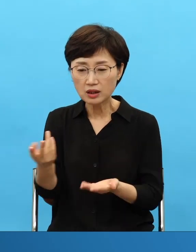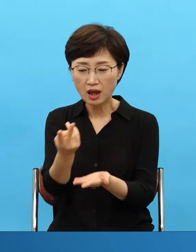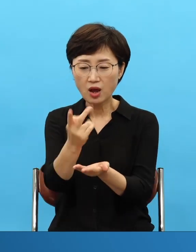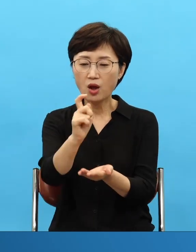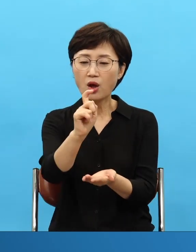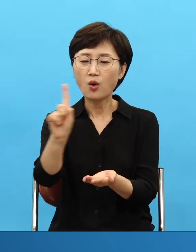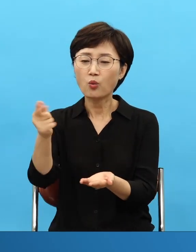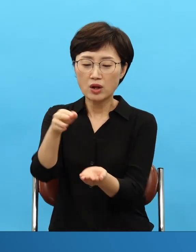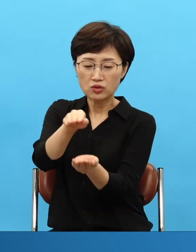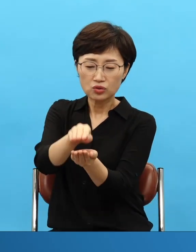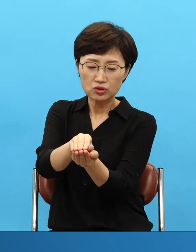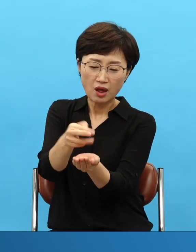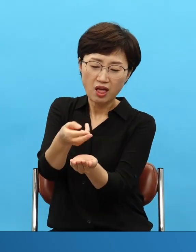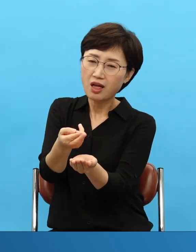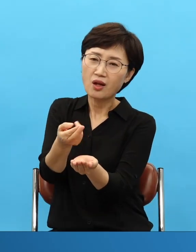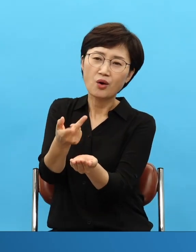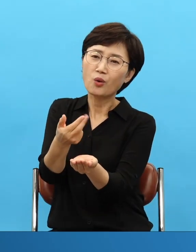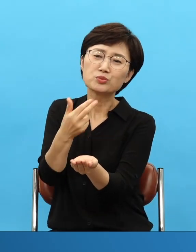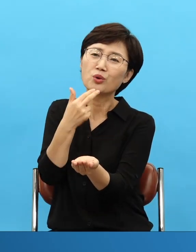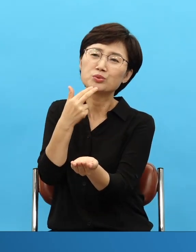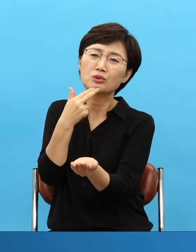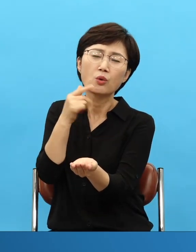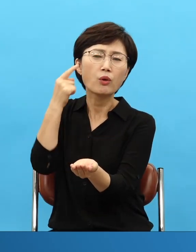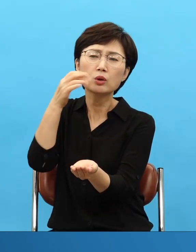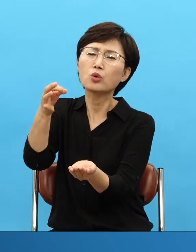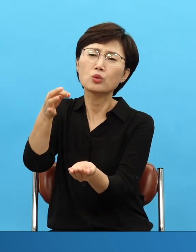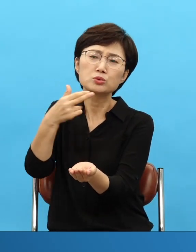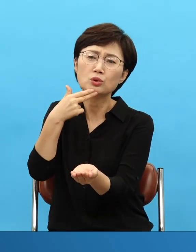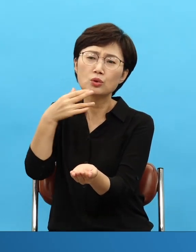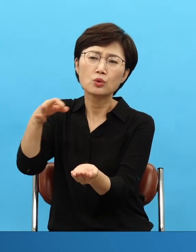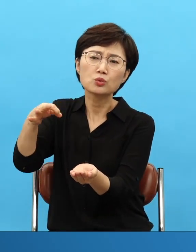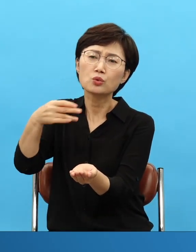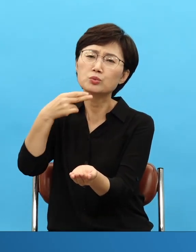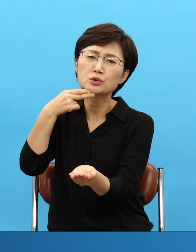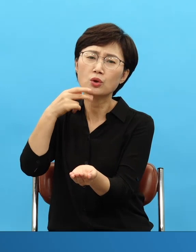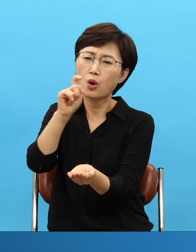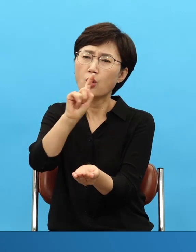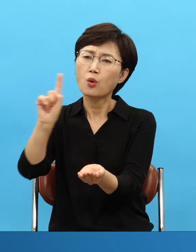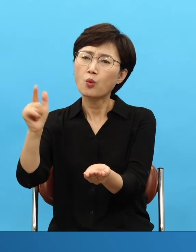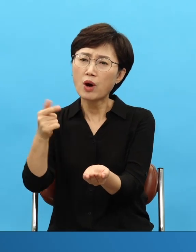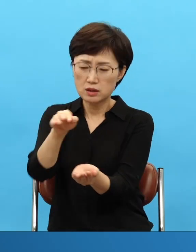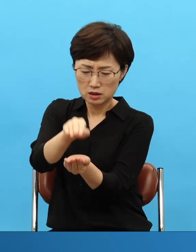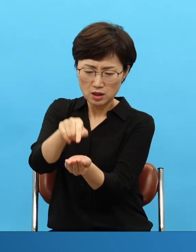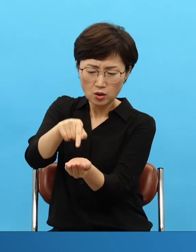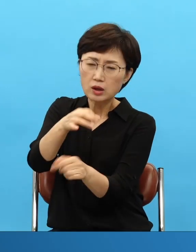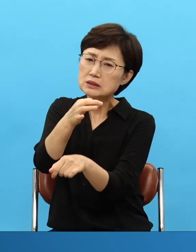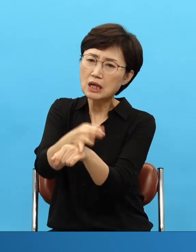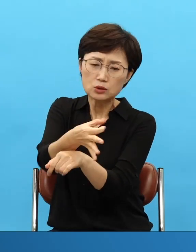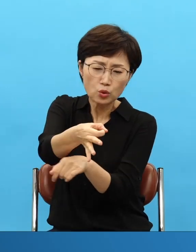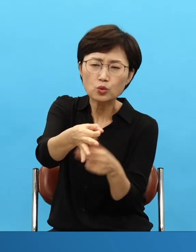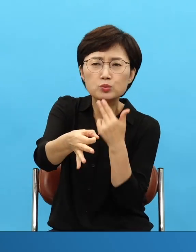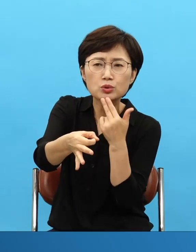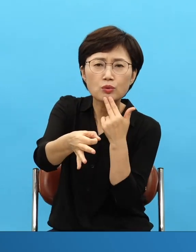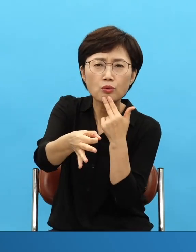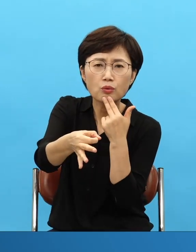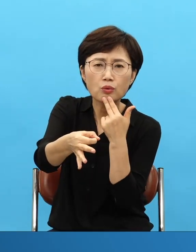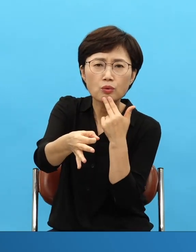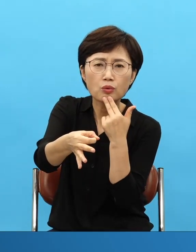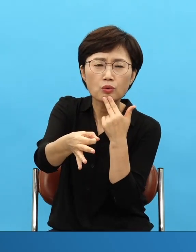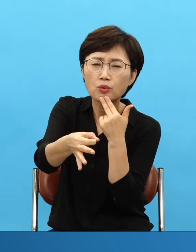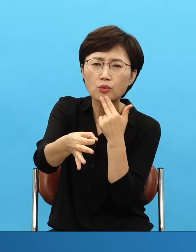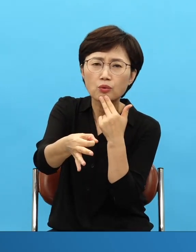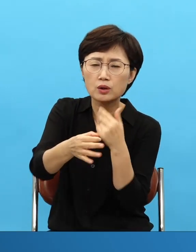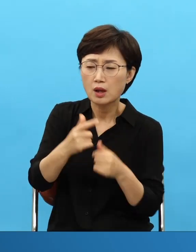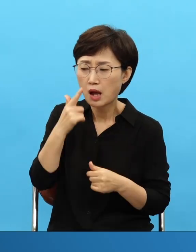넣잖아요. I said this to you before, but we lived in such dire straits that after a long time of suffering, my father passed away. But because we were